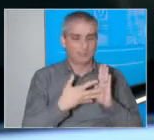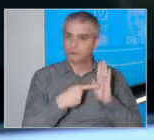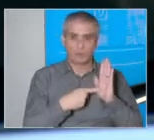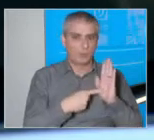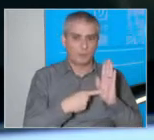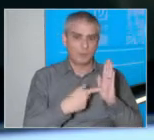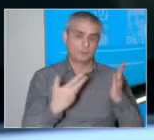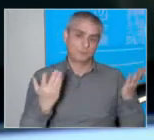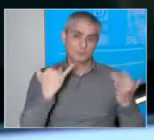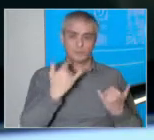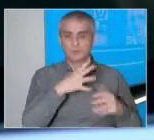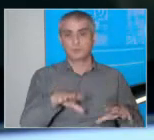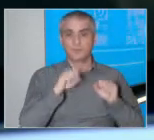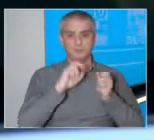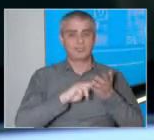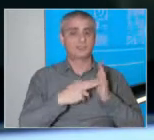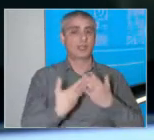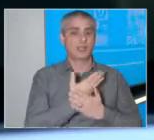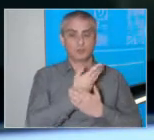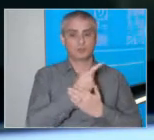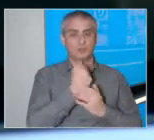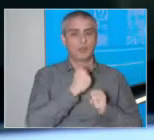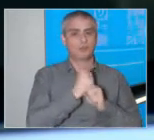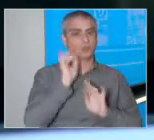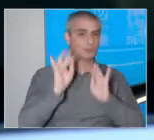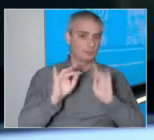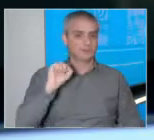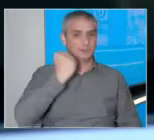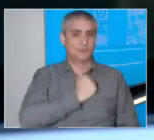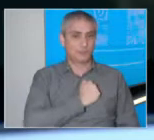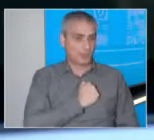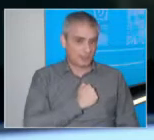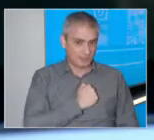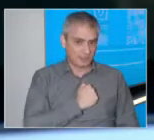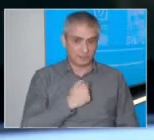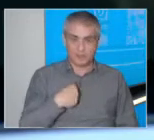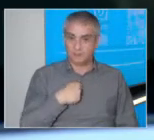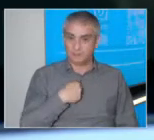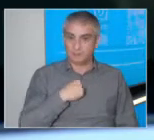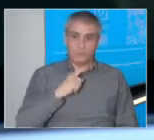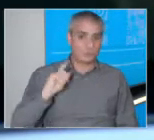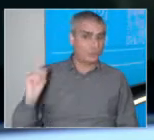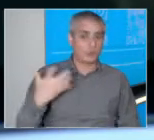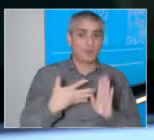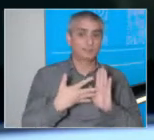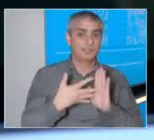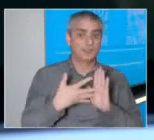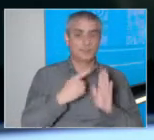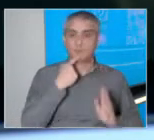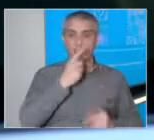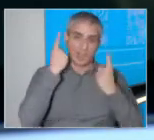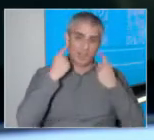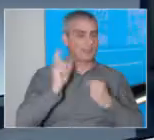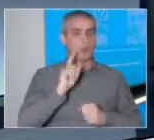את זה. אז הם עכשיו מאמצים אסטרטגיה חדשה של לייצר דמוניזציה לציונות הדתית. אצלנו בכל הסקרים, הם טוענים שחרדלים לא